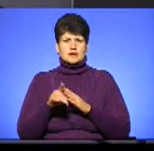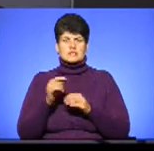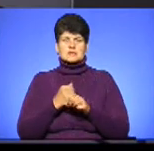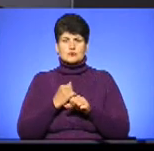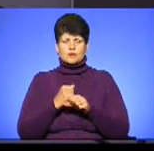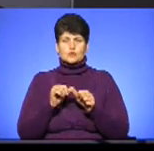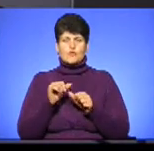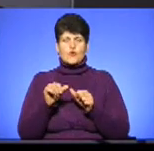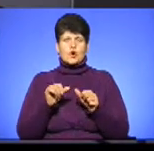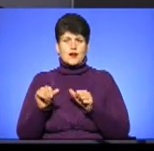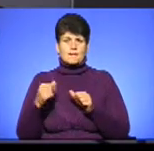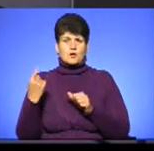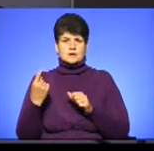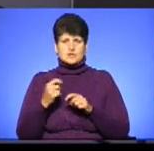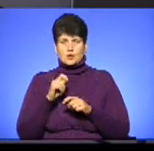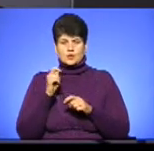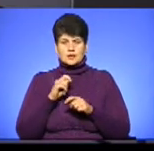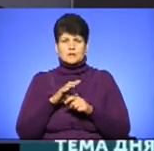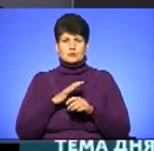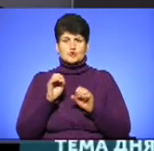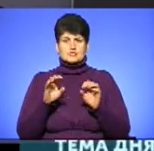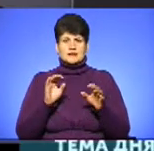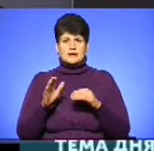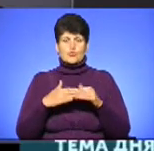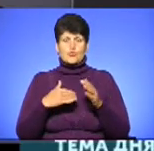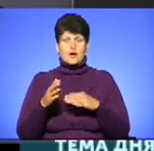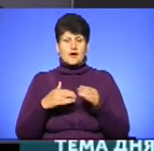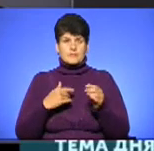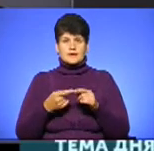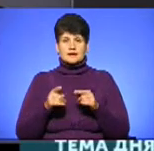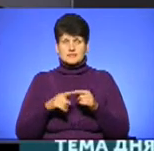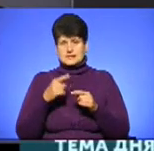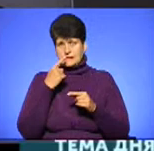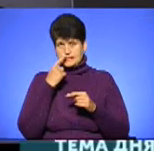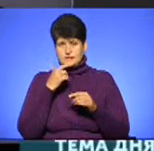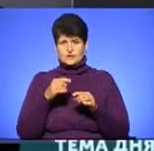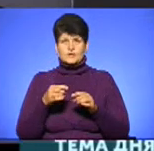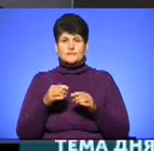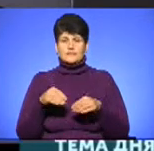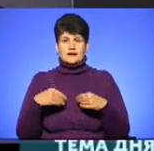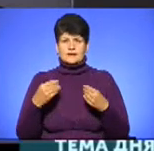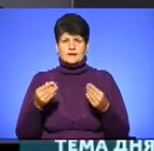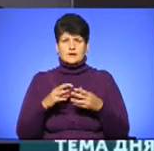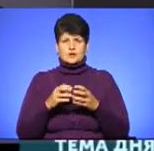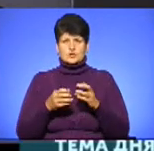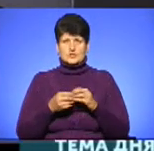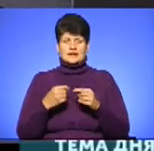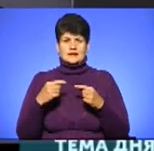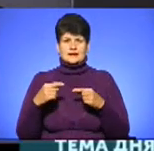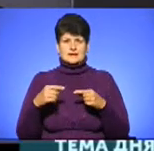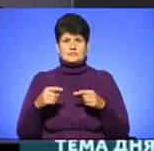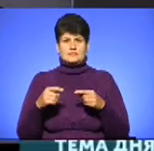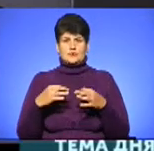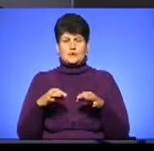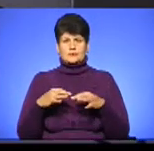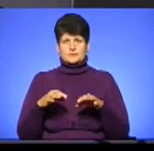в окремих областях України, робилося то розкидання в ручному режимі. Проте це не дало належного результату різними, скажімо так, транспортним засобами,